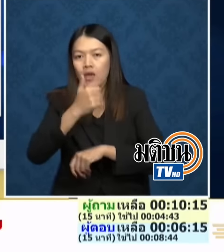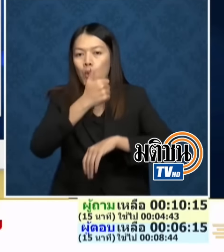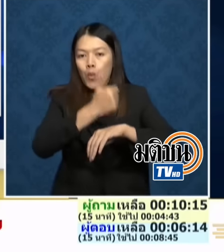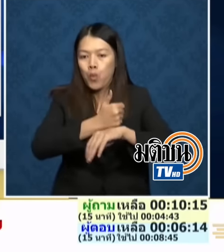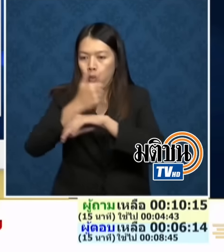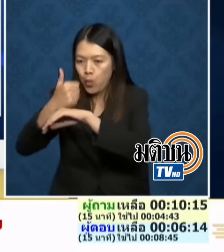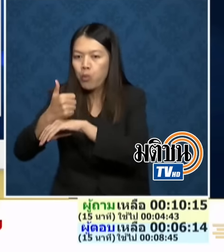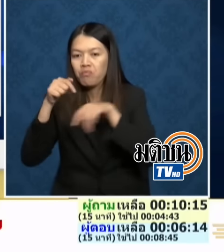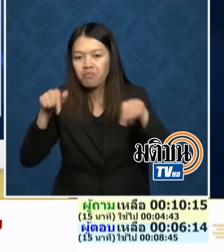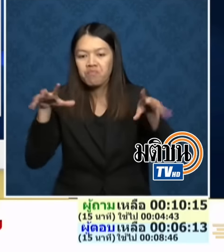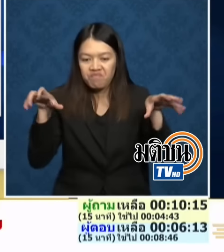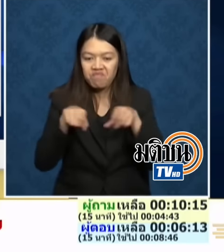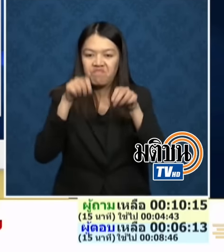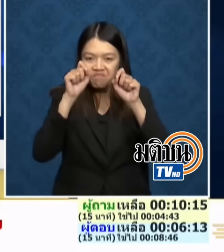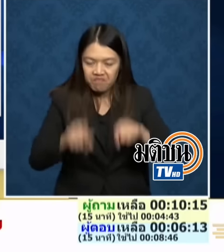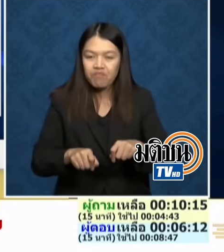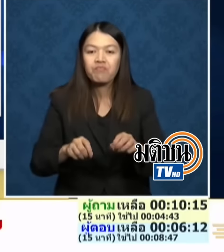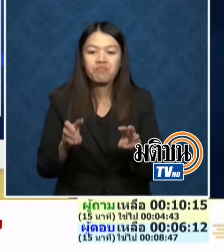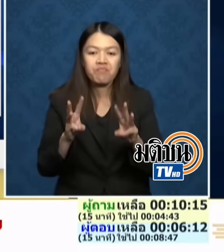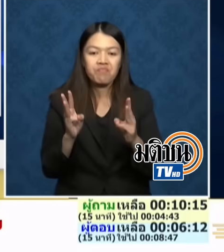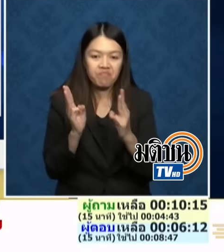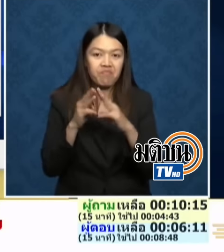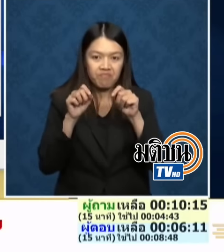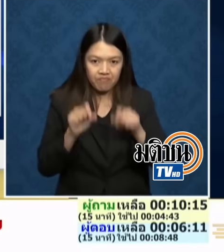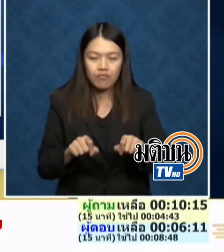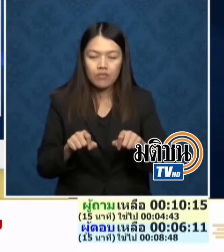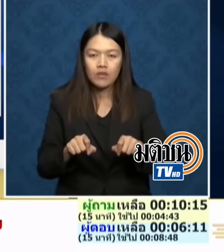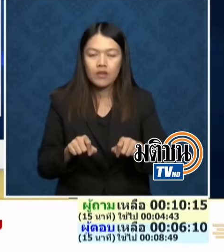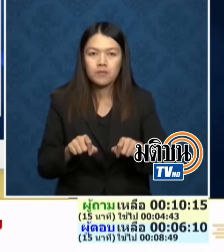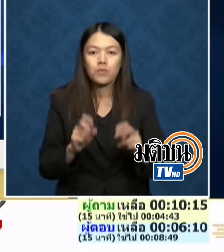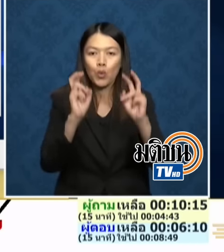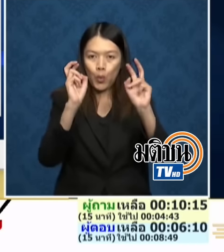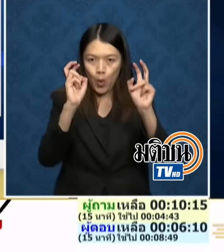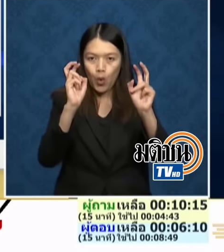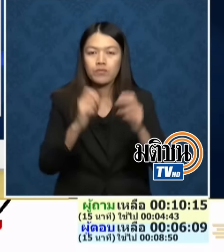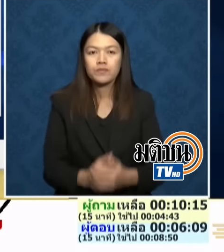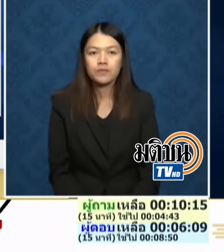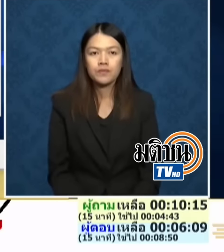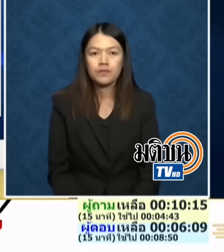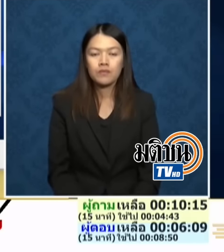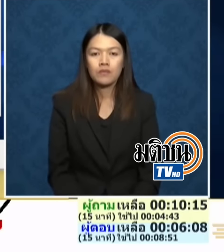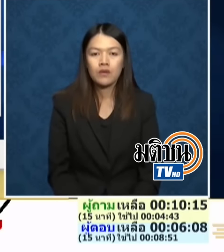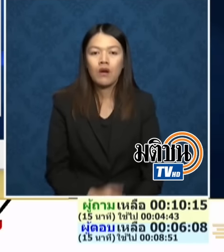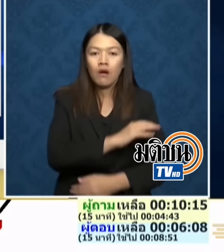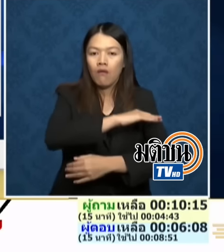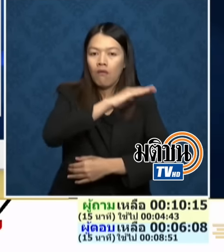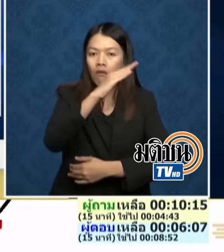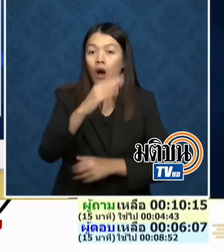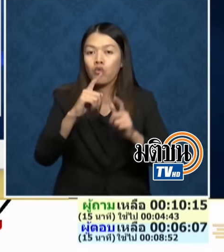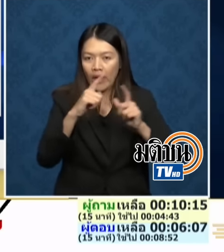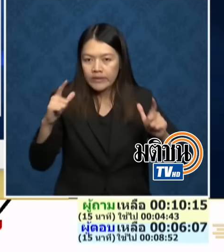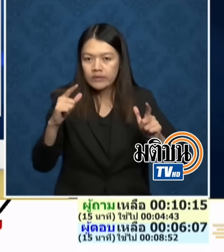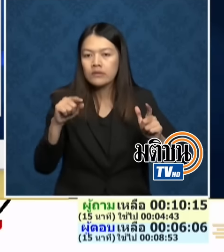ทั้ง 2 กระส่วงลงบนทกมขอตกลไว่าประเด็นนะครับแนวเขตอธยาณเขาใหญ่